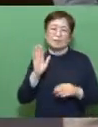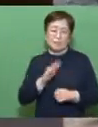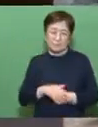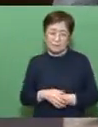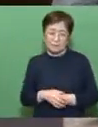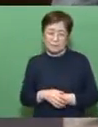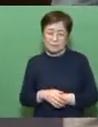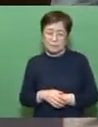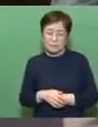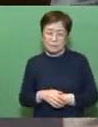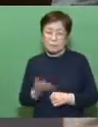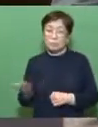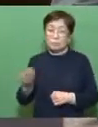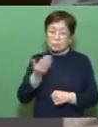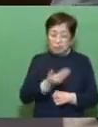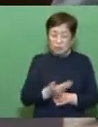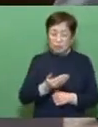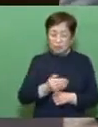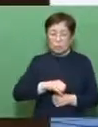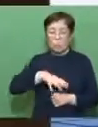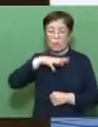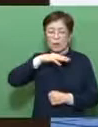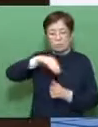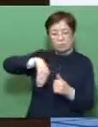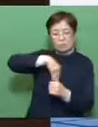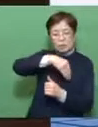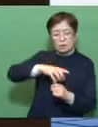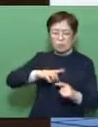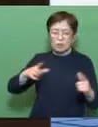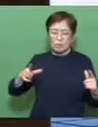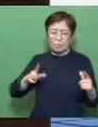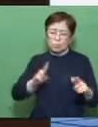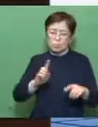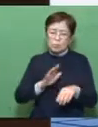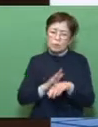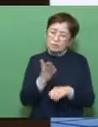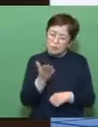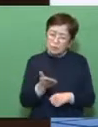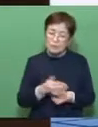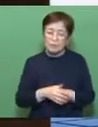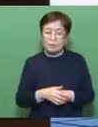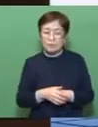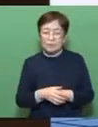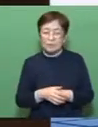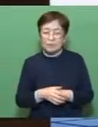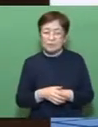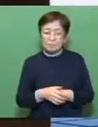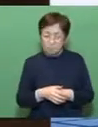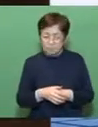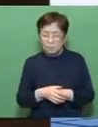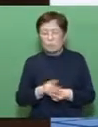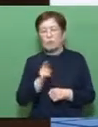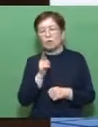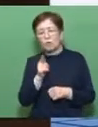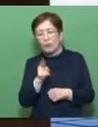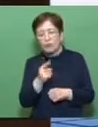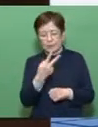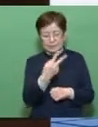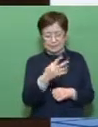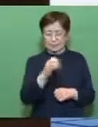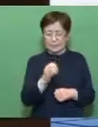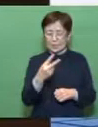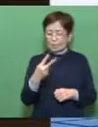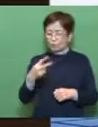のま高齢者も多くなってますがこの辺りのケアについてですけどもうんここはね2025年問題と言われてるんですね